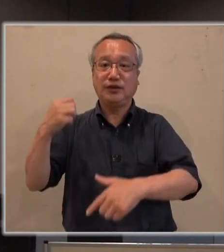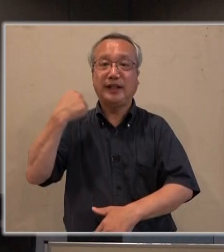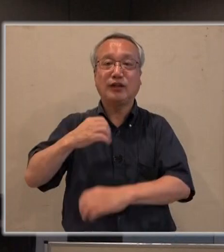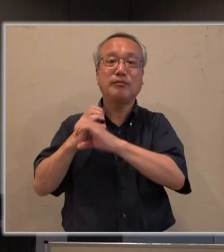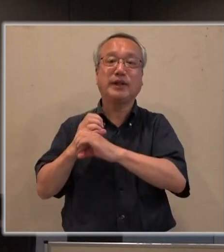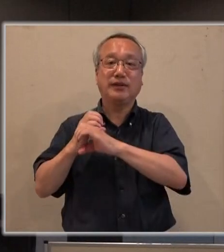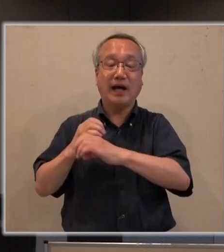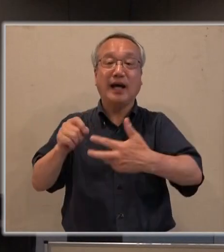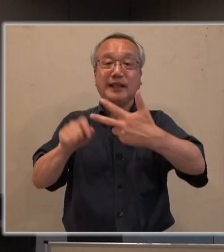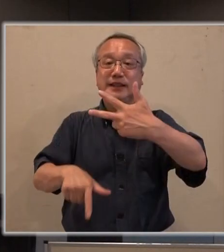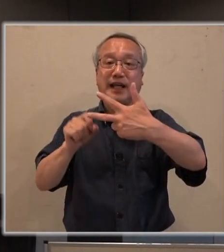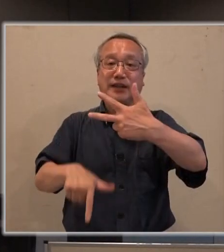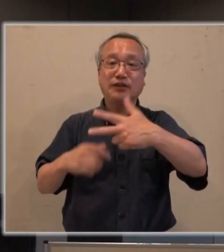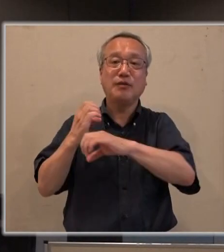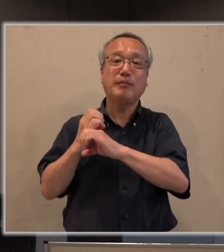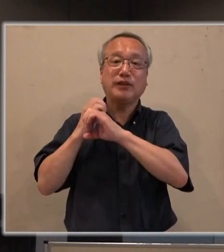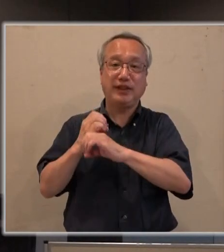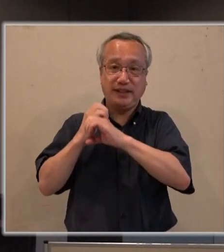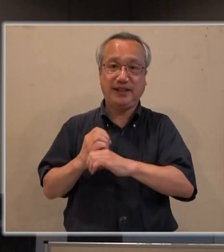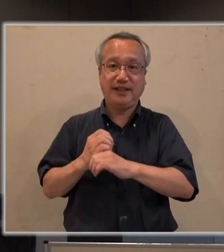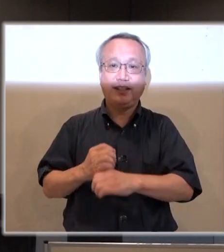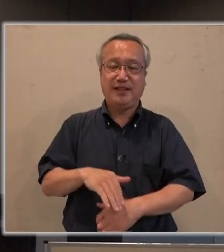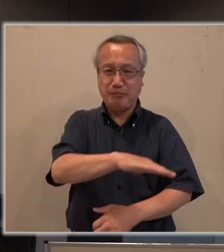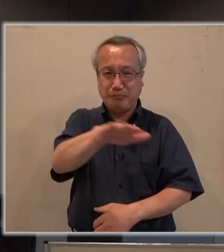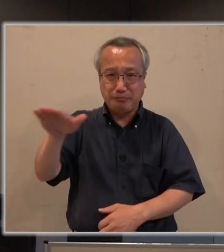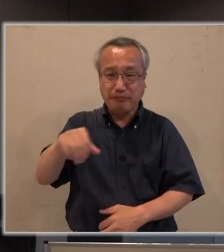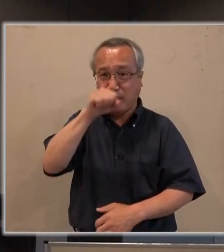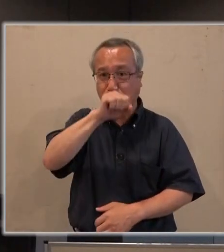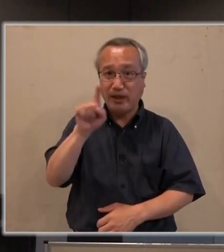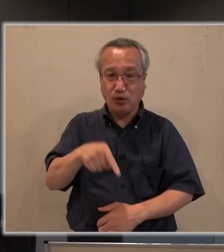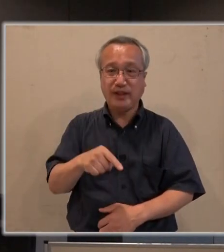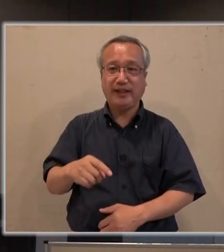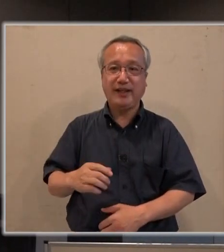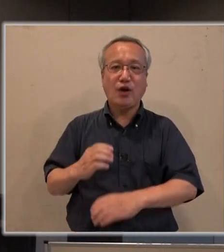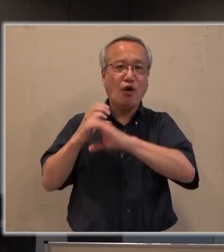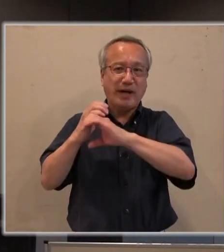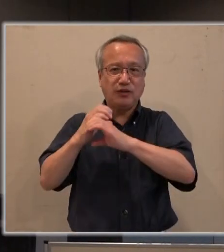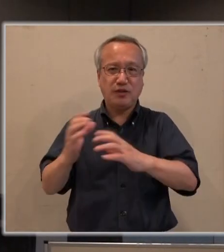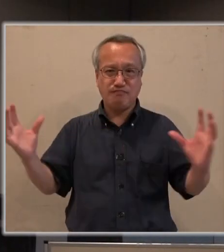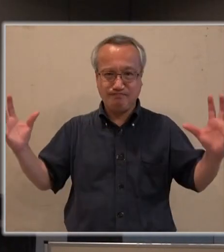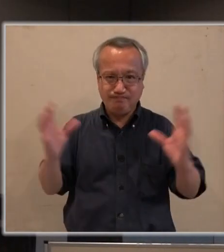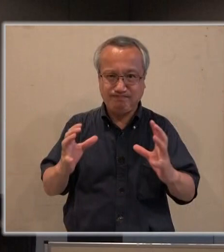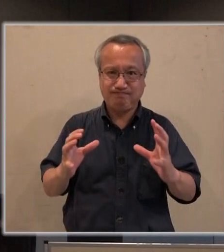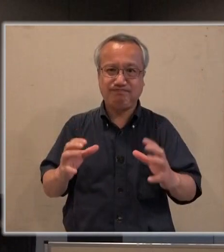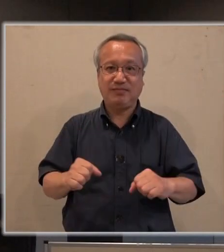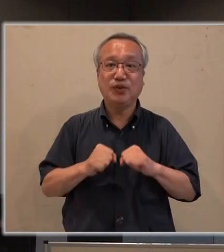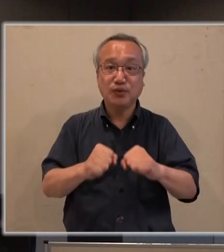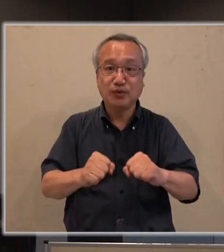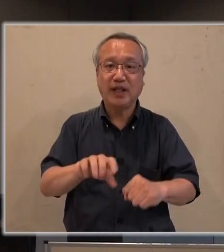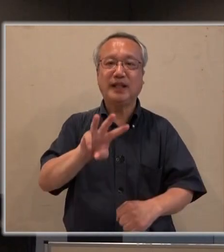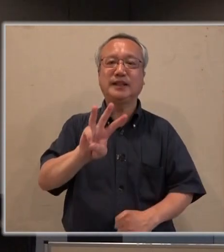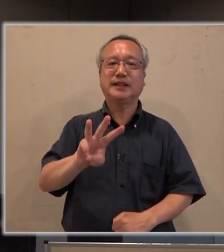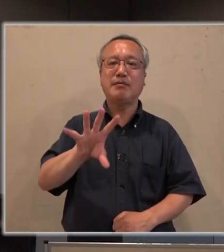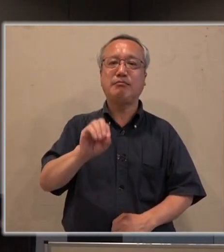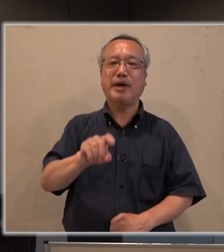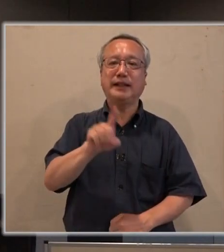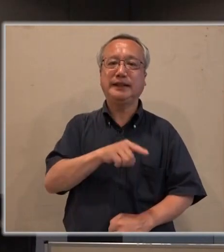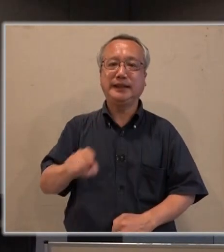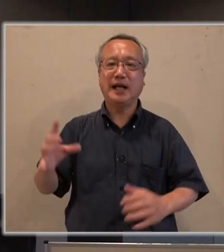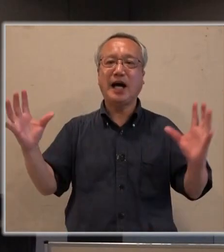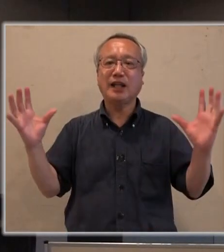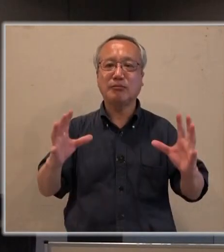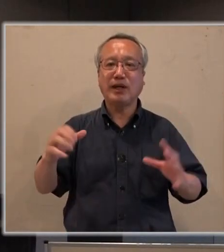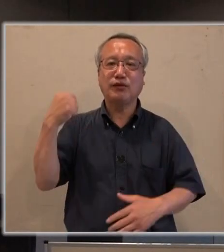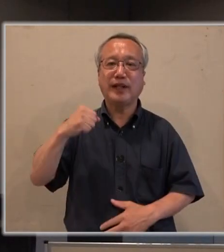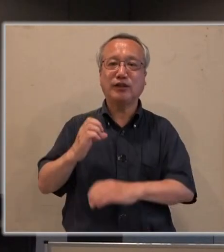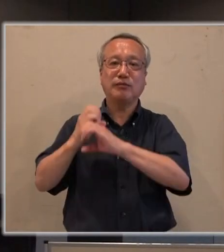ンピックをきっかけに誰もが楽しめる夏祭りを上野に取り戻すんだということで、3万人の人々が集まる夏祭りを開催しました